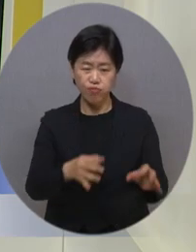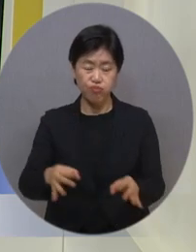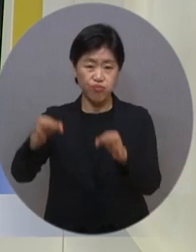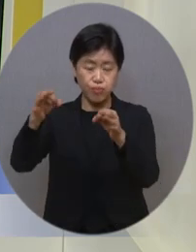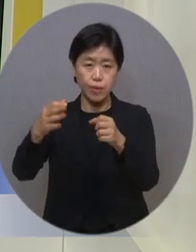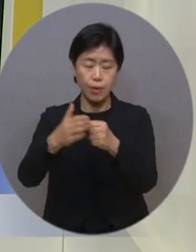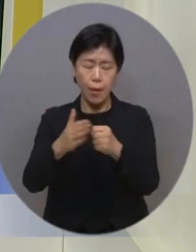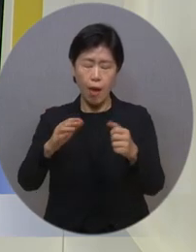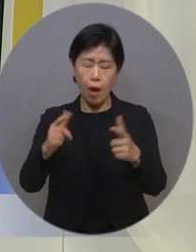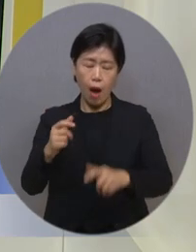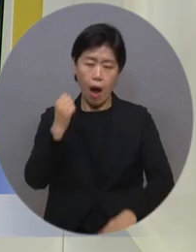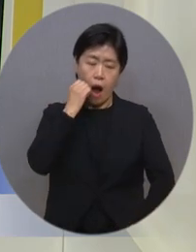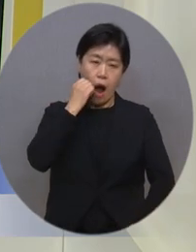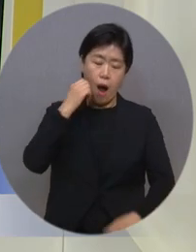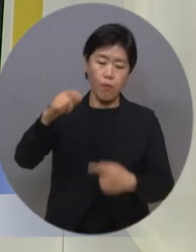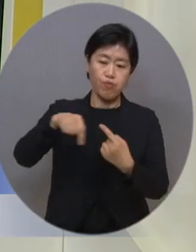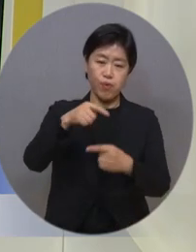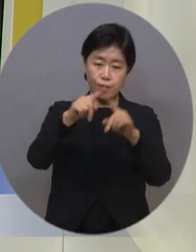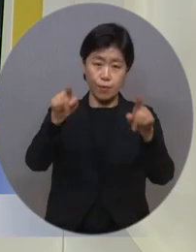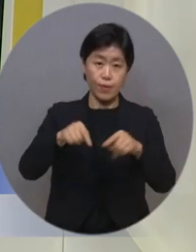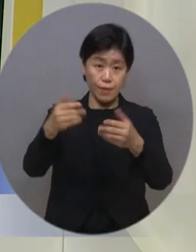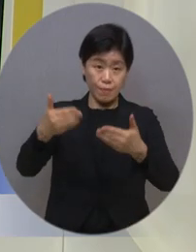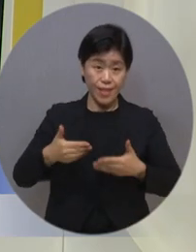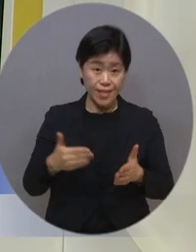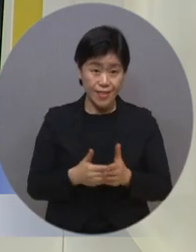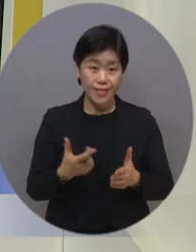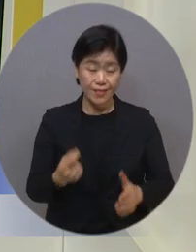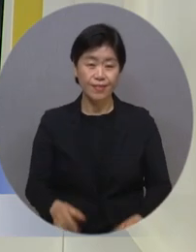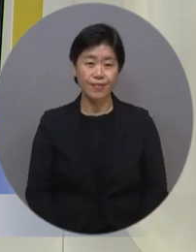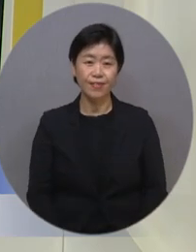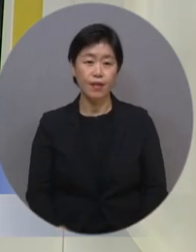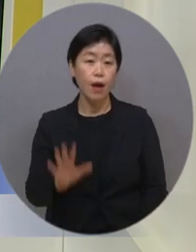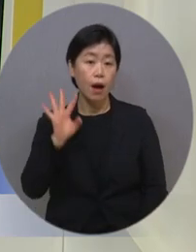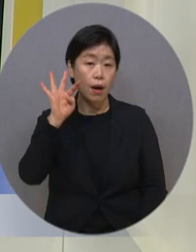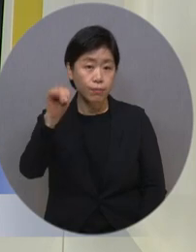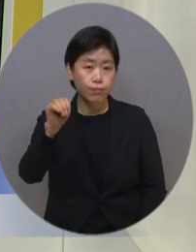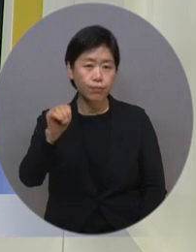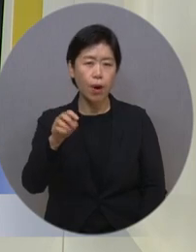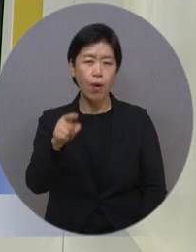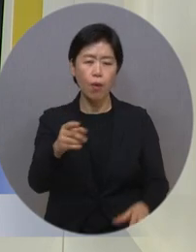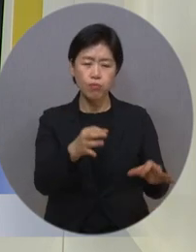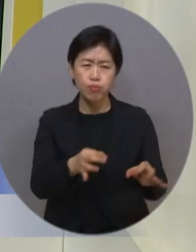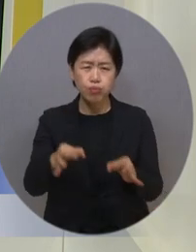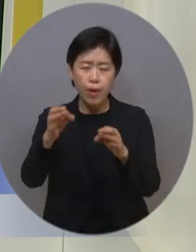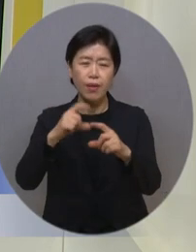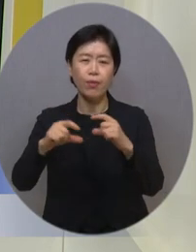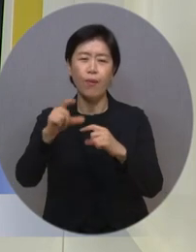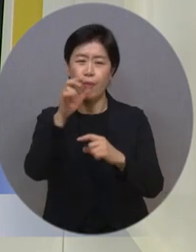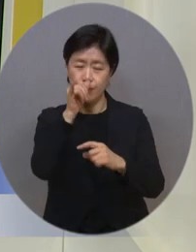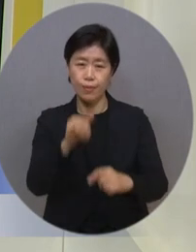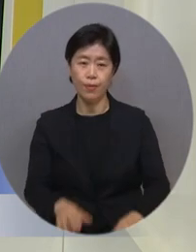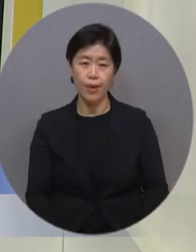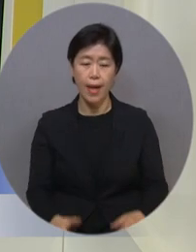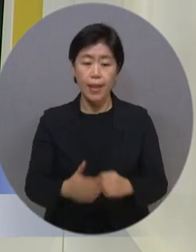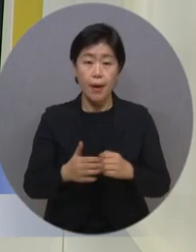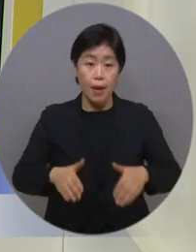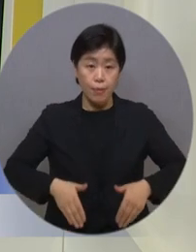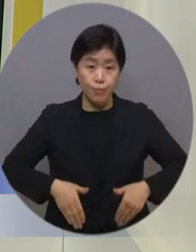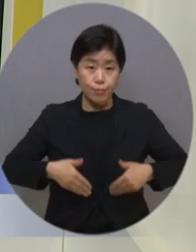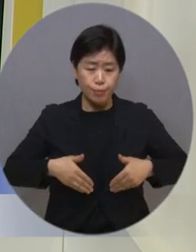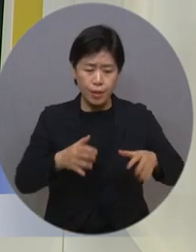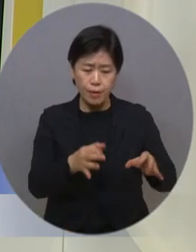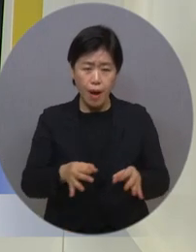받으셨을 텐데요 당분간 에너지 가격이 소폭 상승할 것으로 예상되는 가운데 난방비 인상으로